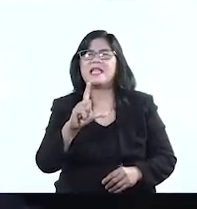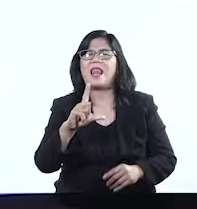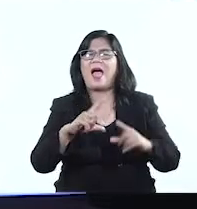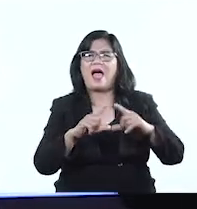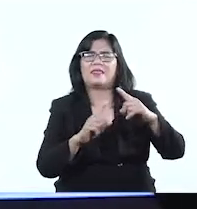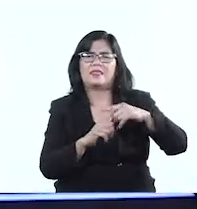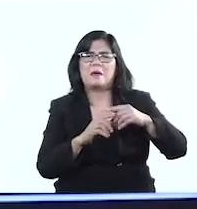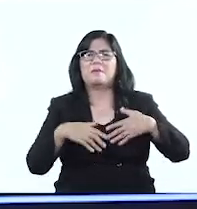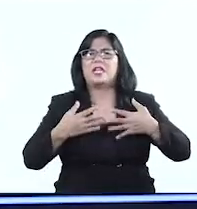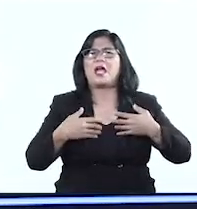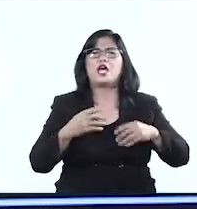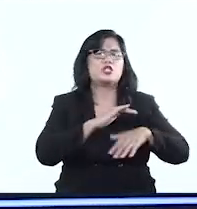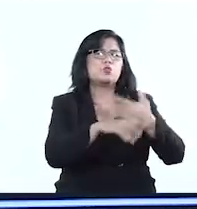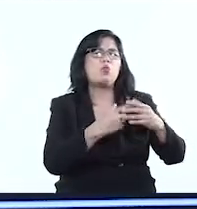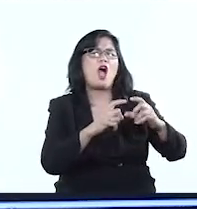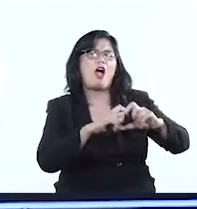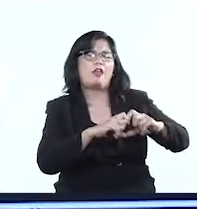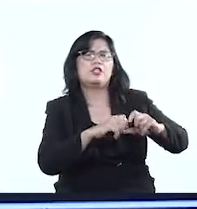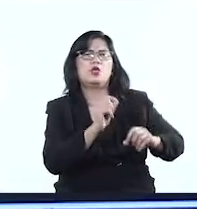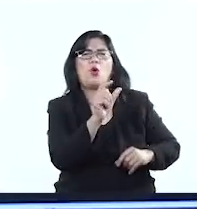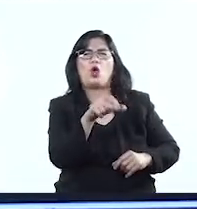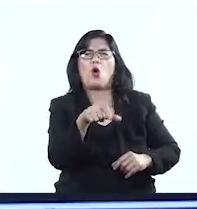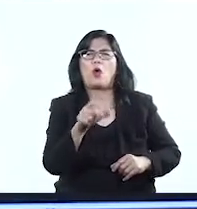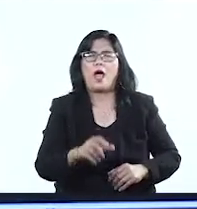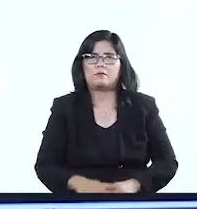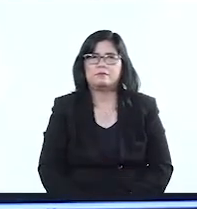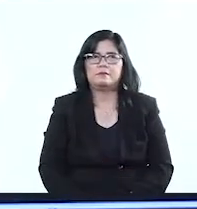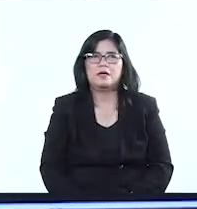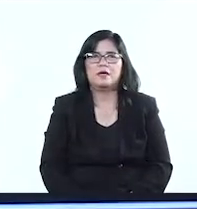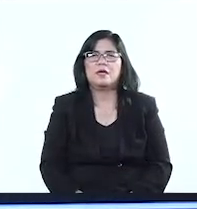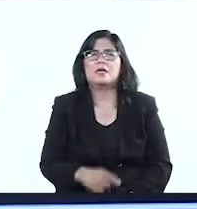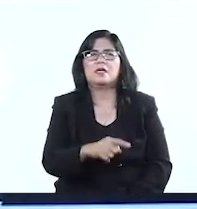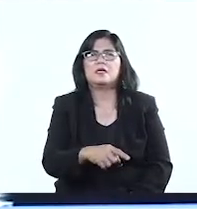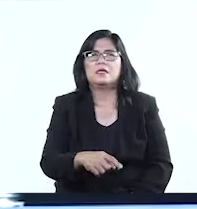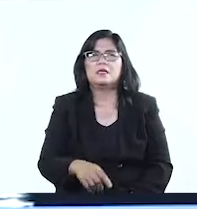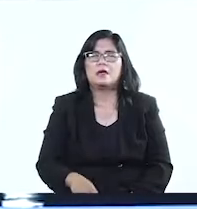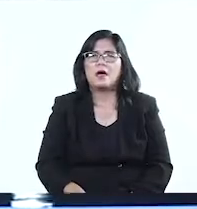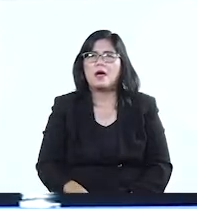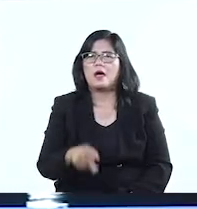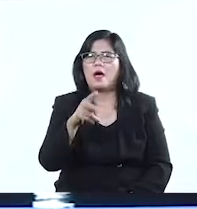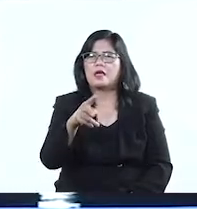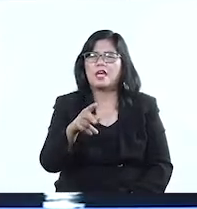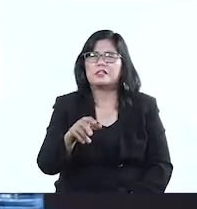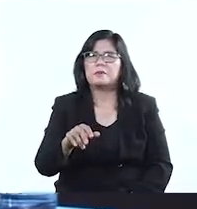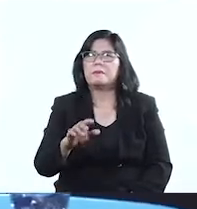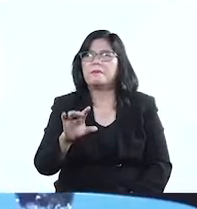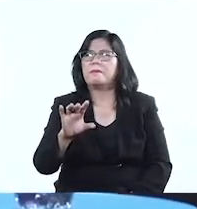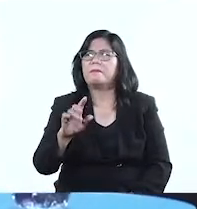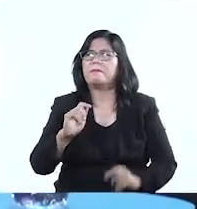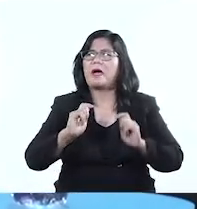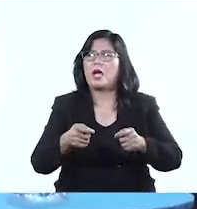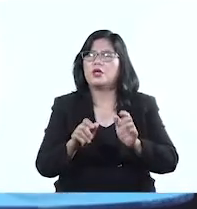menyenangkan hati semua orang Hai ini kan ayat ini yang suka dipakai oleh youtuber youtuber